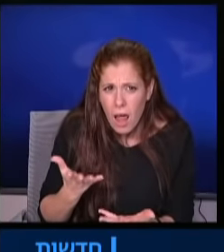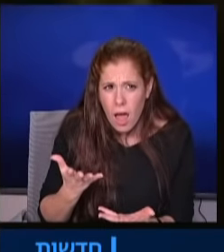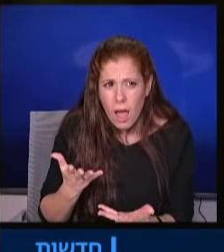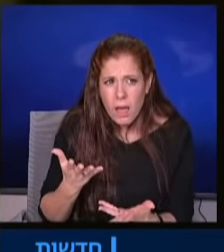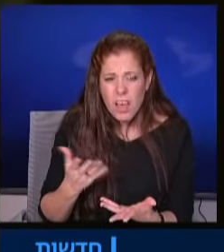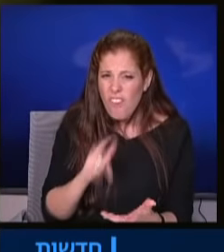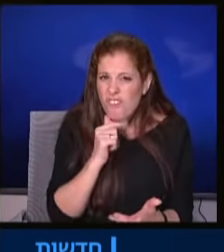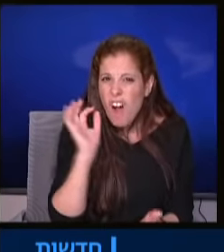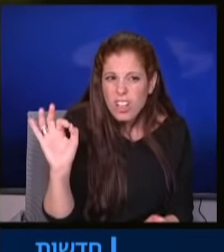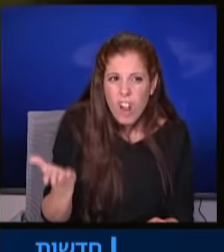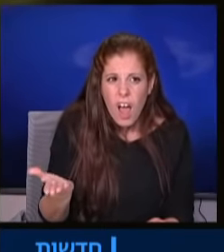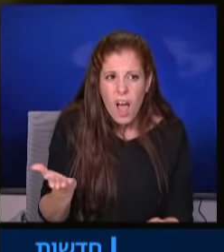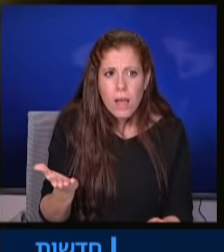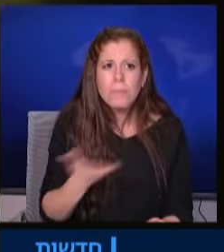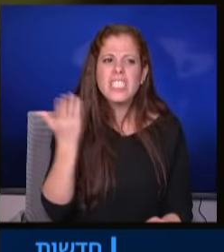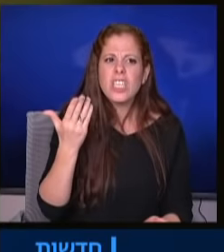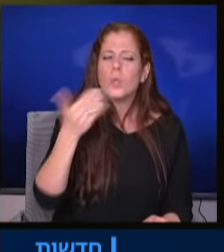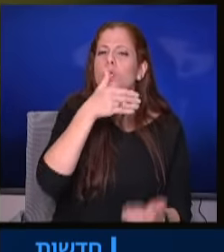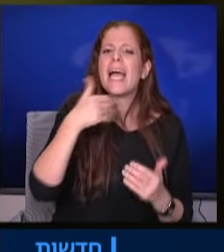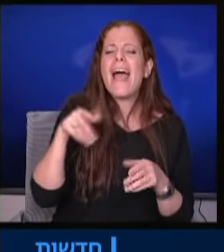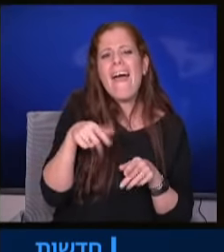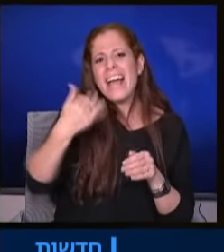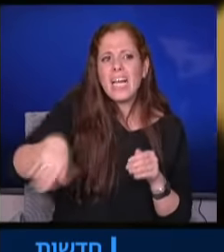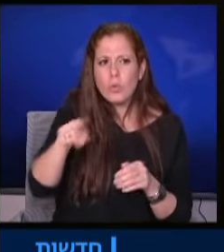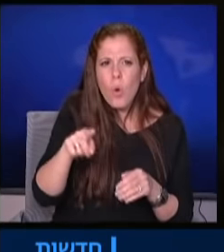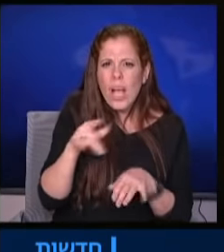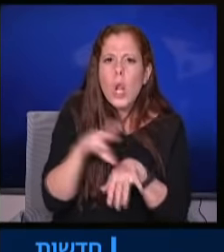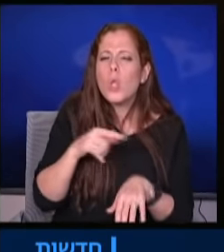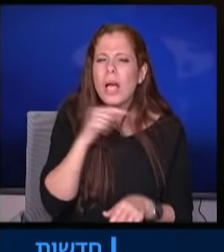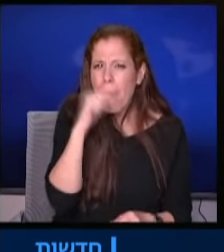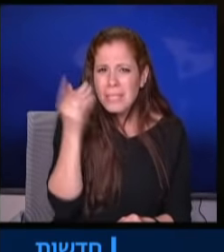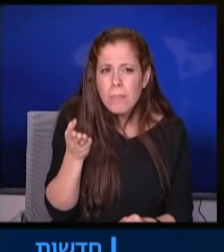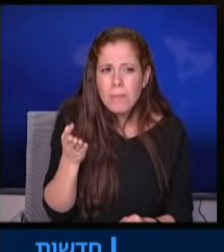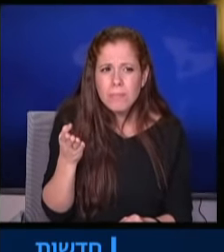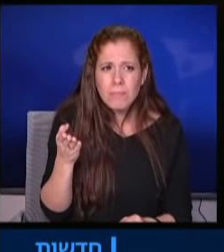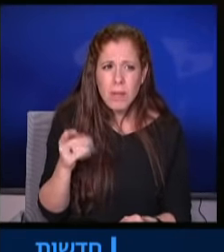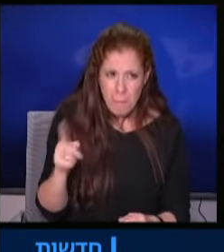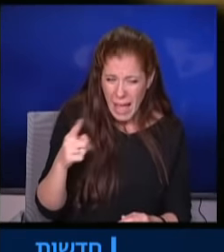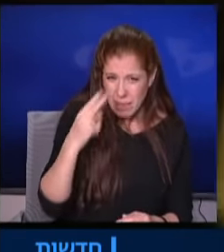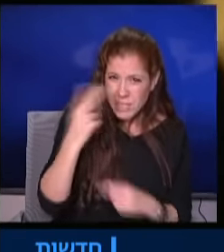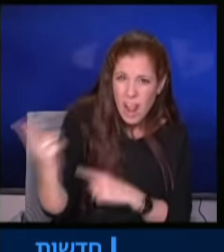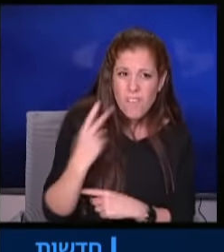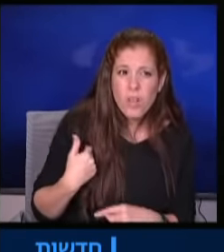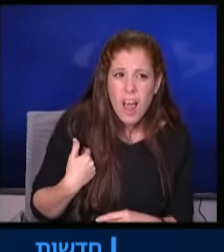הפרייר שלך מצידי שיקרדו לך רגל. אתה לא נוגע בסמים. אתה בא לערבב אותי?